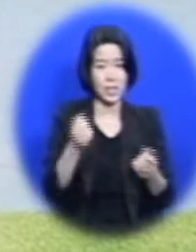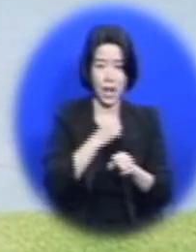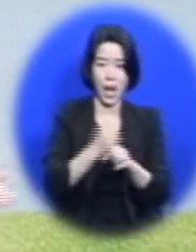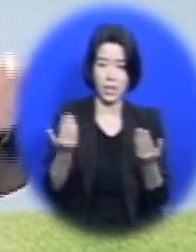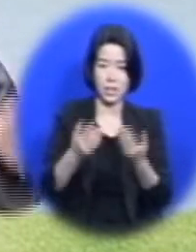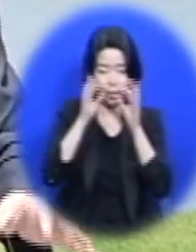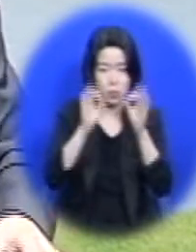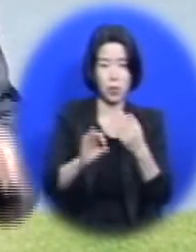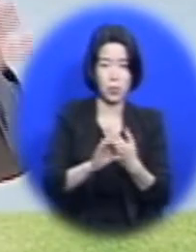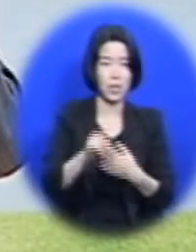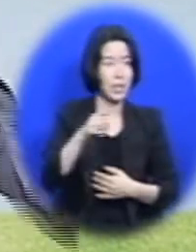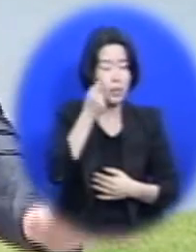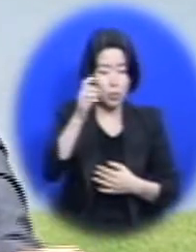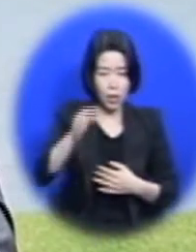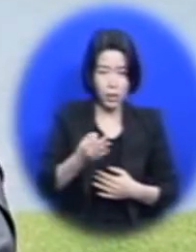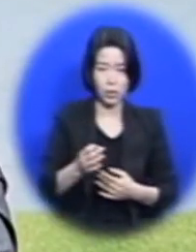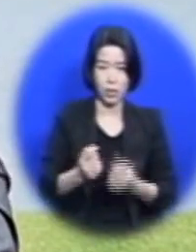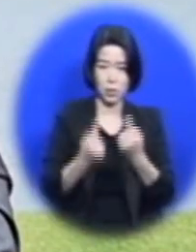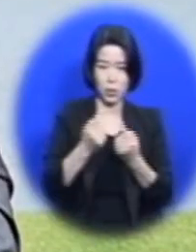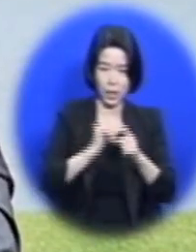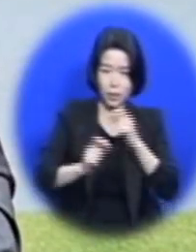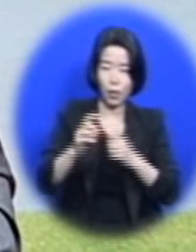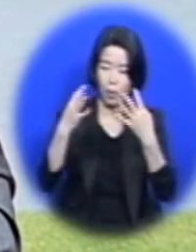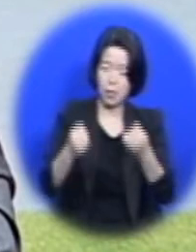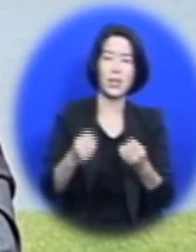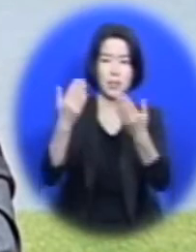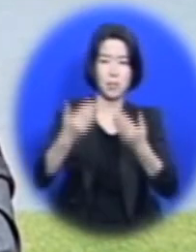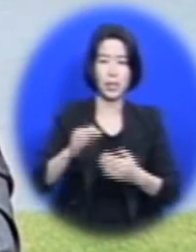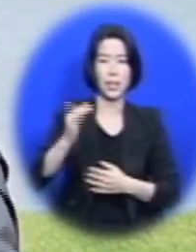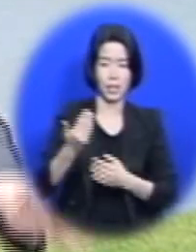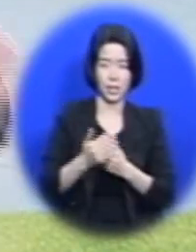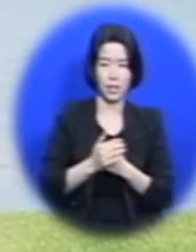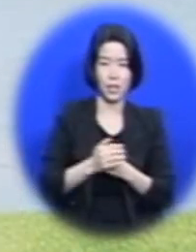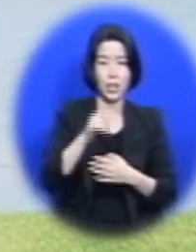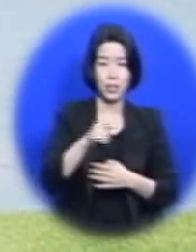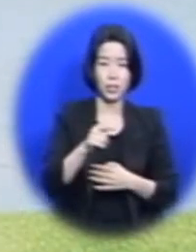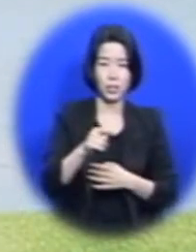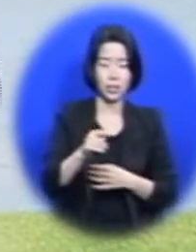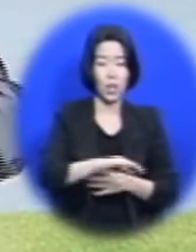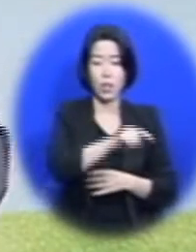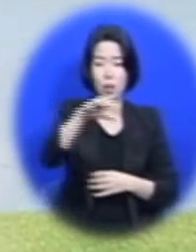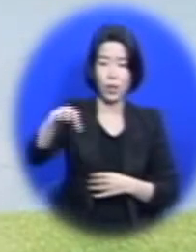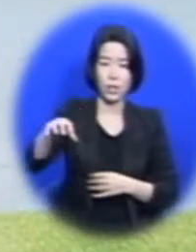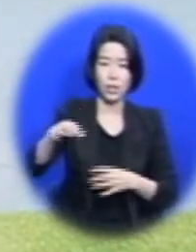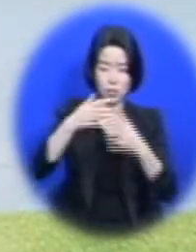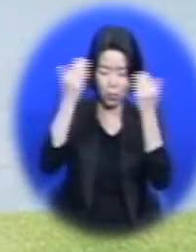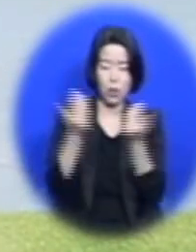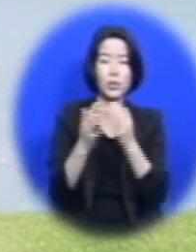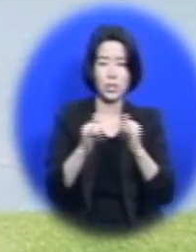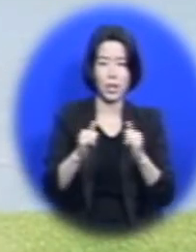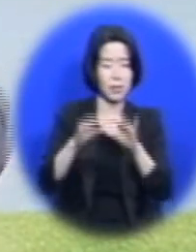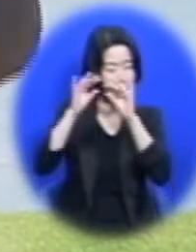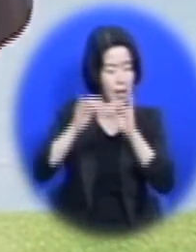보면 당신은 이 봉급보다 훨씬 많은 봉급을 받아야 됩니다. 그것은 여기 있는 모든 사람이 다